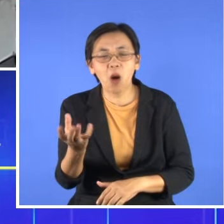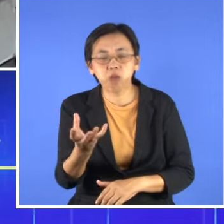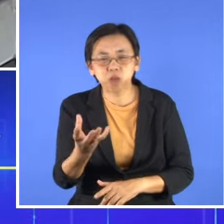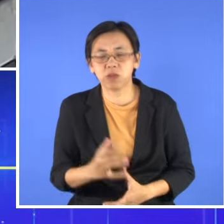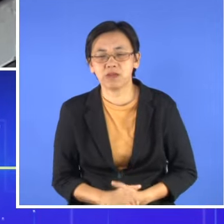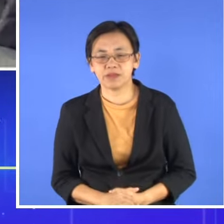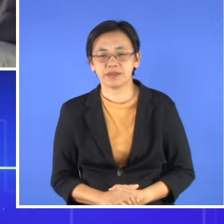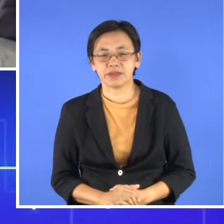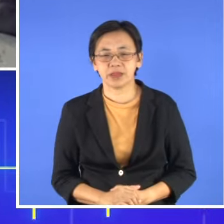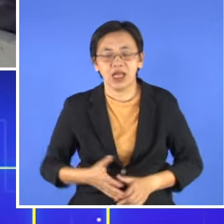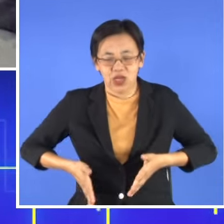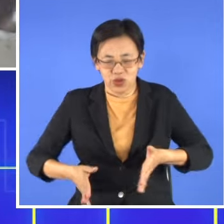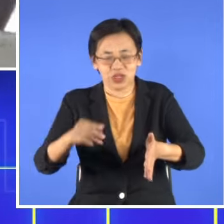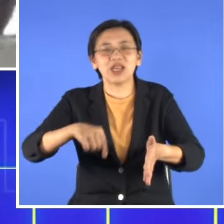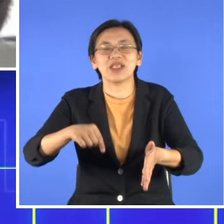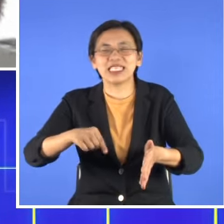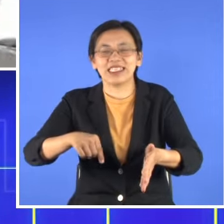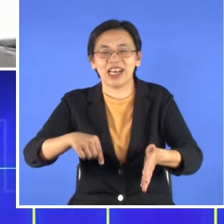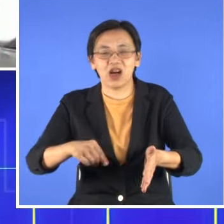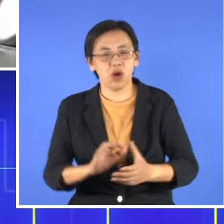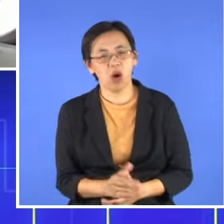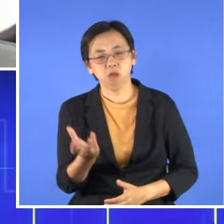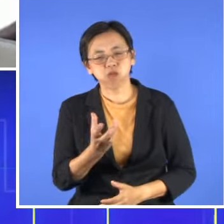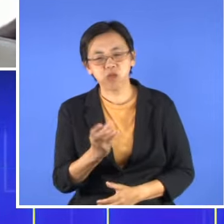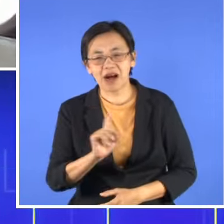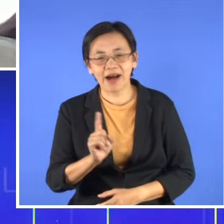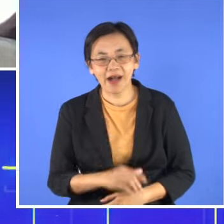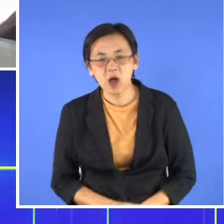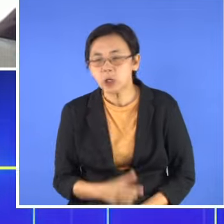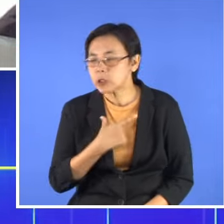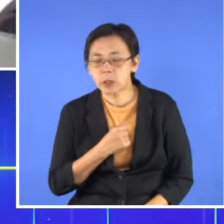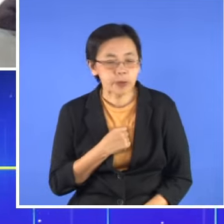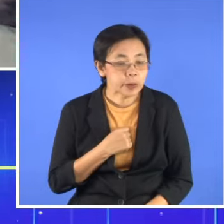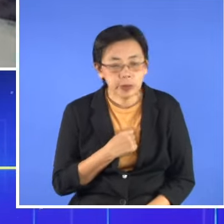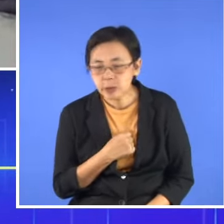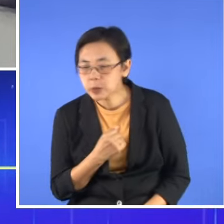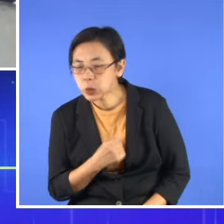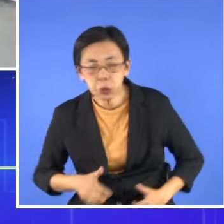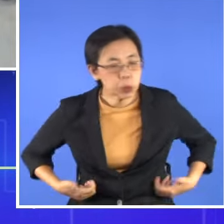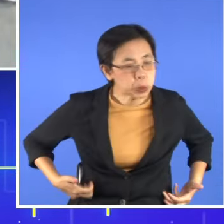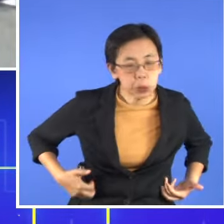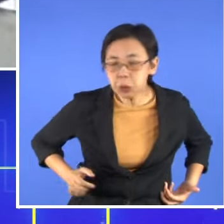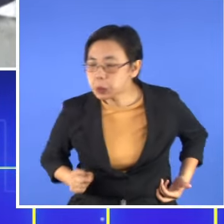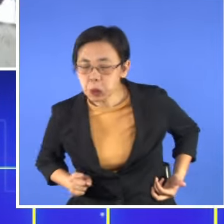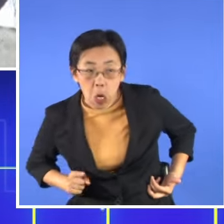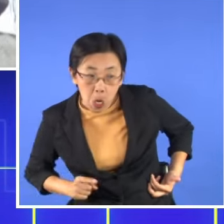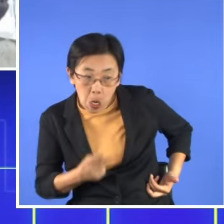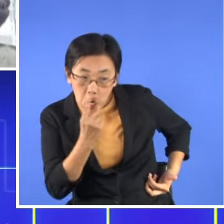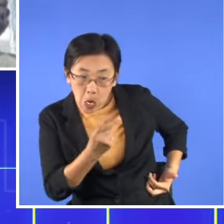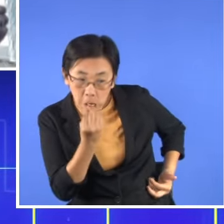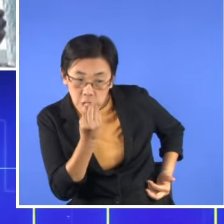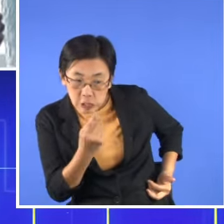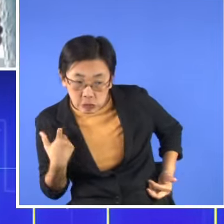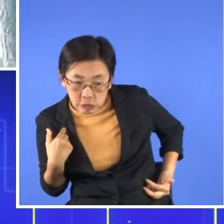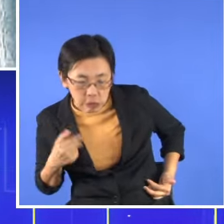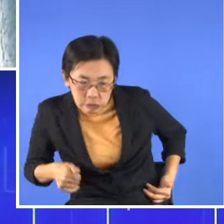วิชาเย็นไงก็เลยให้ชายยาว่าอ้วนวิชาเย็นไอ้ตัวเนี้ยมันชอบจะมาเนี่ยฮะมาแย่งอาหารแล้วก็ถ้าแย่งไม่ได้มันโมโหแล้วก็